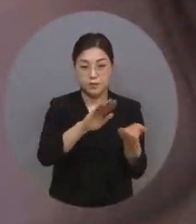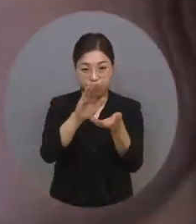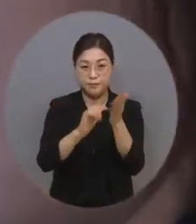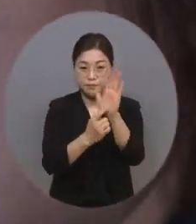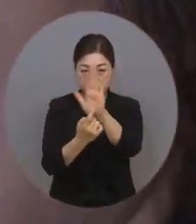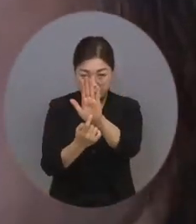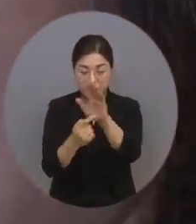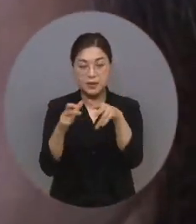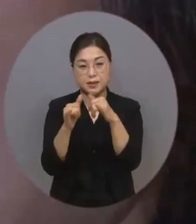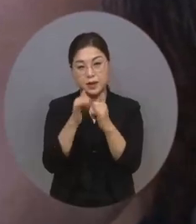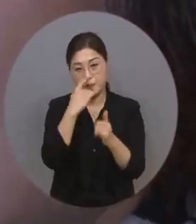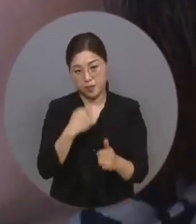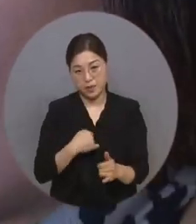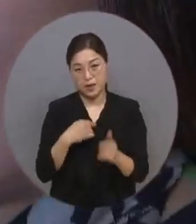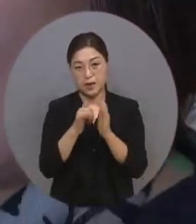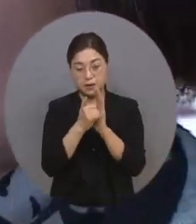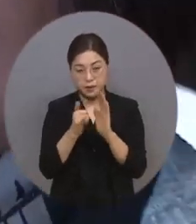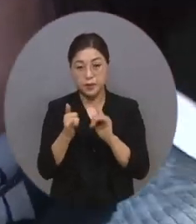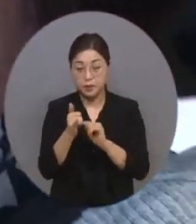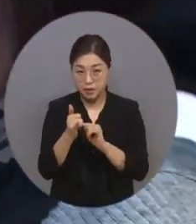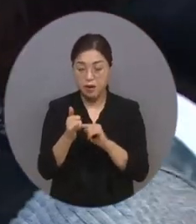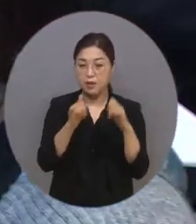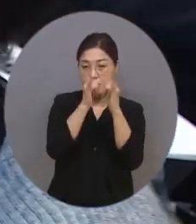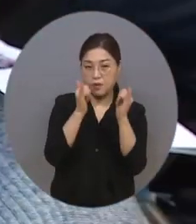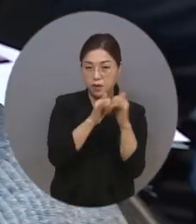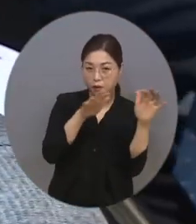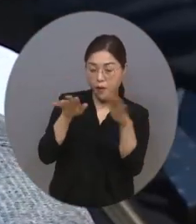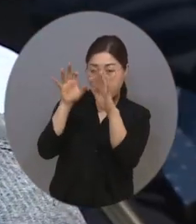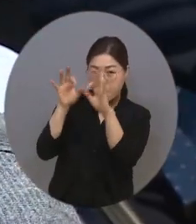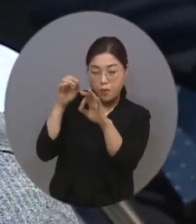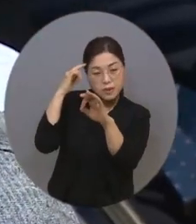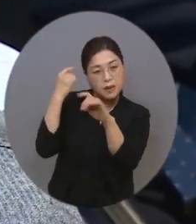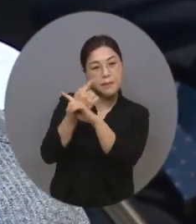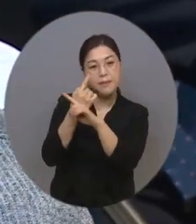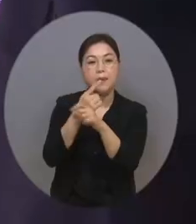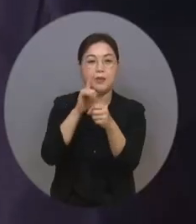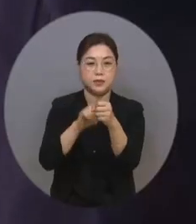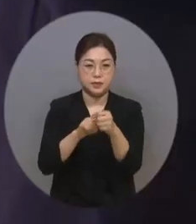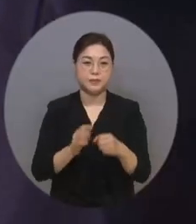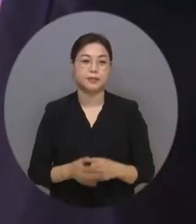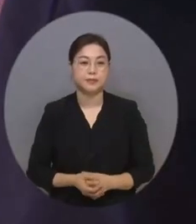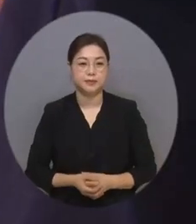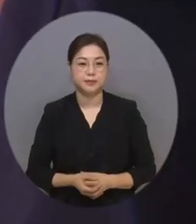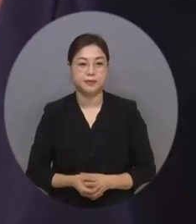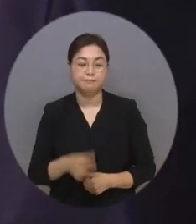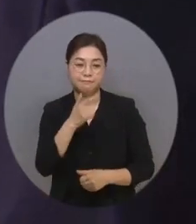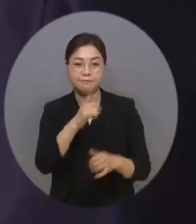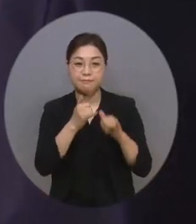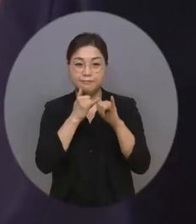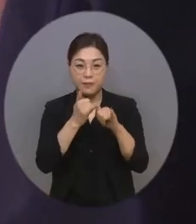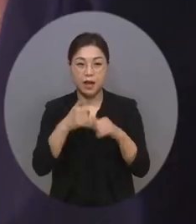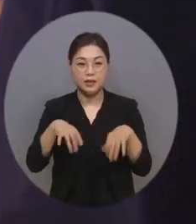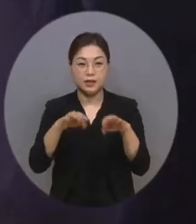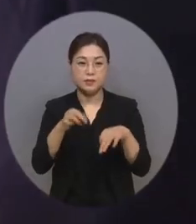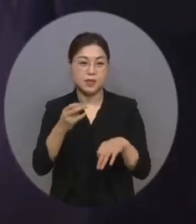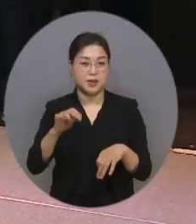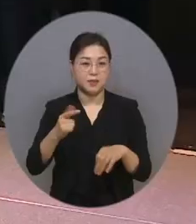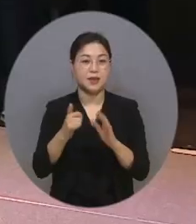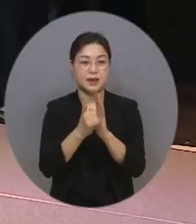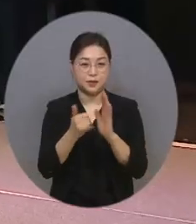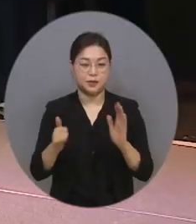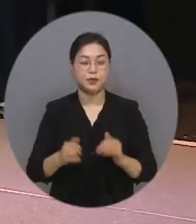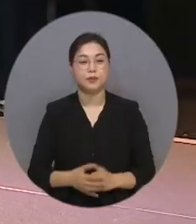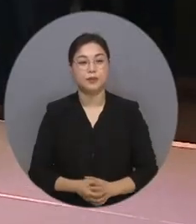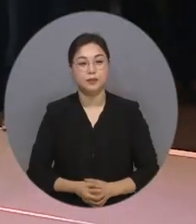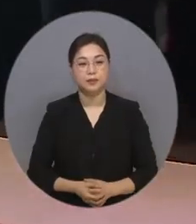장애인 당사자와 그 가족에 대한 사회적 인식을 개선한다는 취지입니다. 대상의 영예는 김예빈 씨 가족이